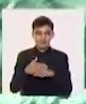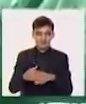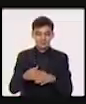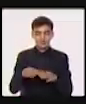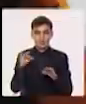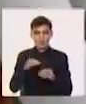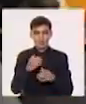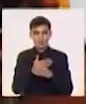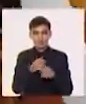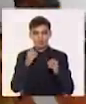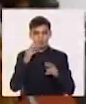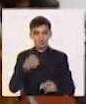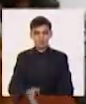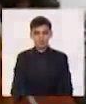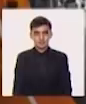құтқаруға болады?